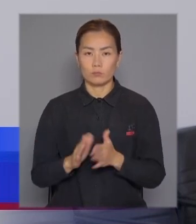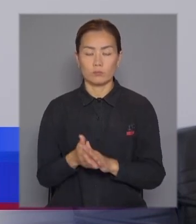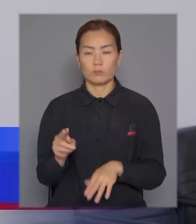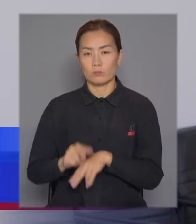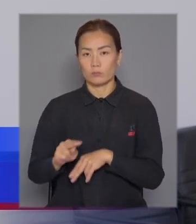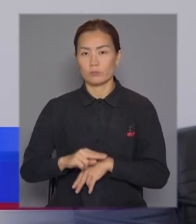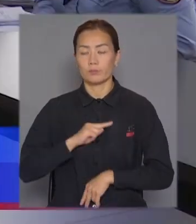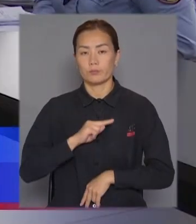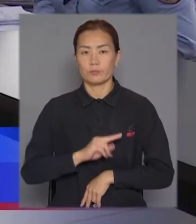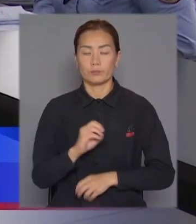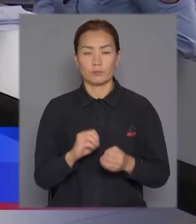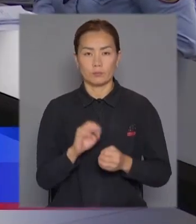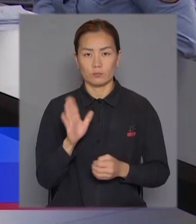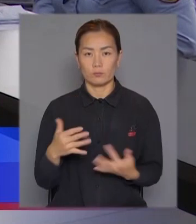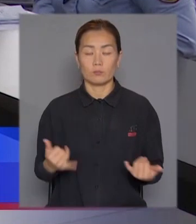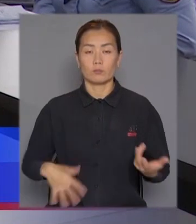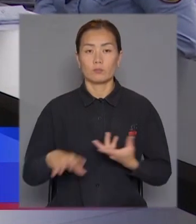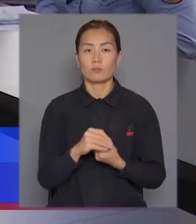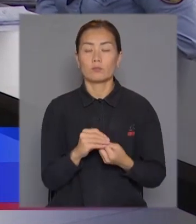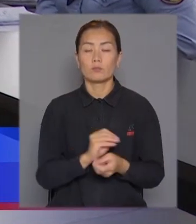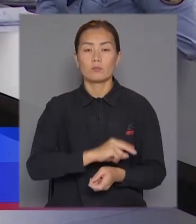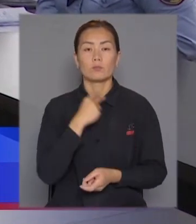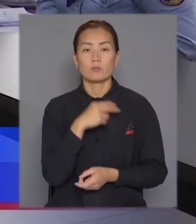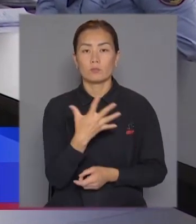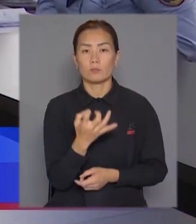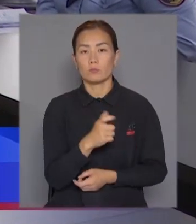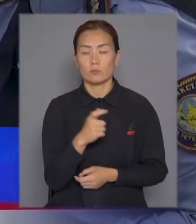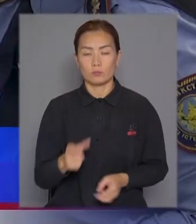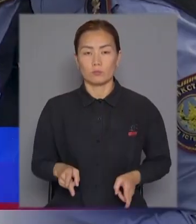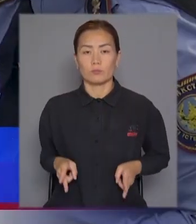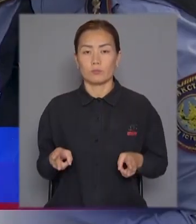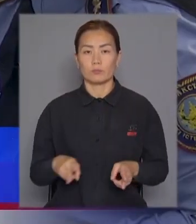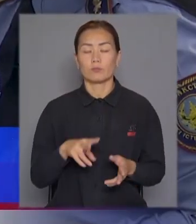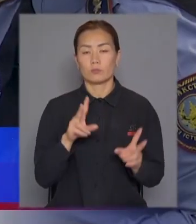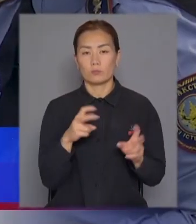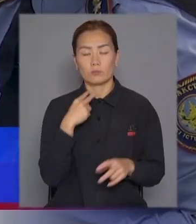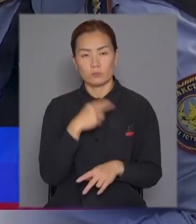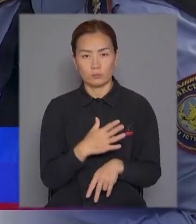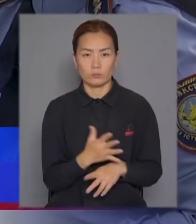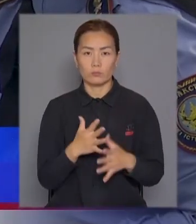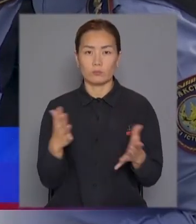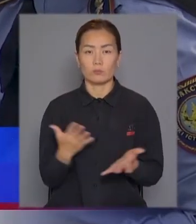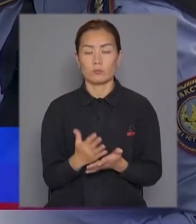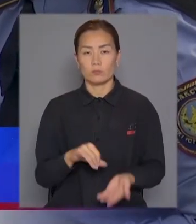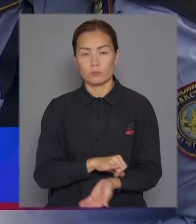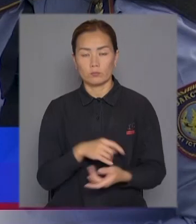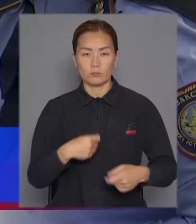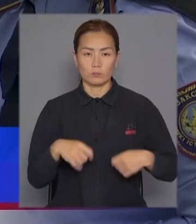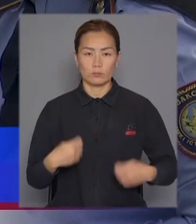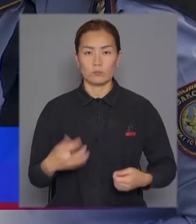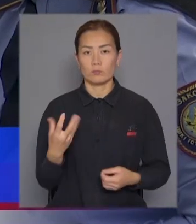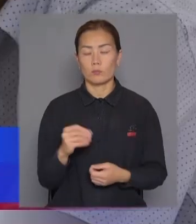түсіндірме жұмыстарын жүргізіп отырамыз. Бүгінде жалпы режимдегі колонияда 500 адам жазаларын өтеуде. Олардың басым бөлігі есірткі саудасы